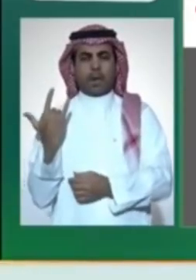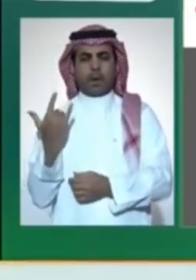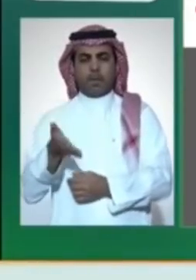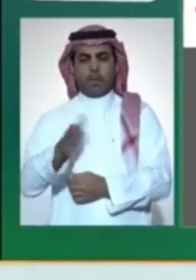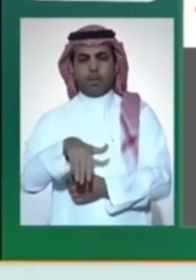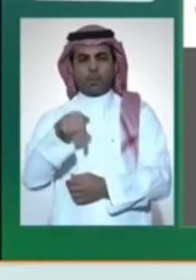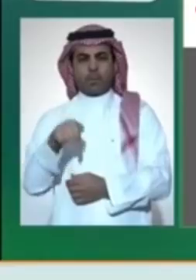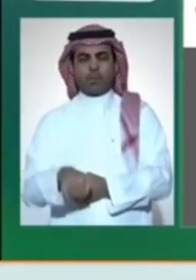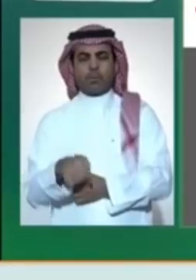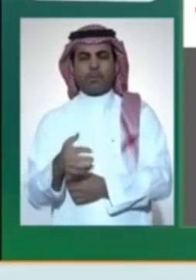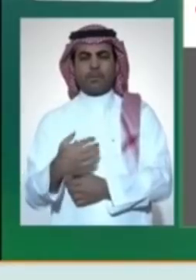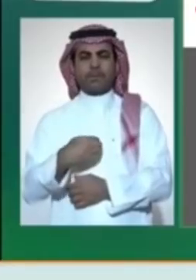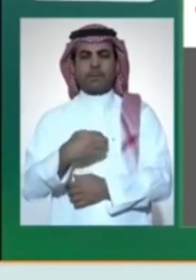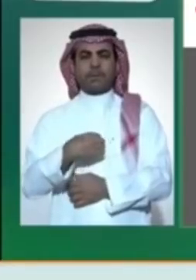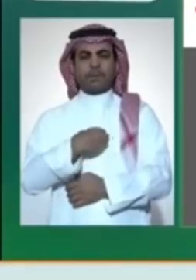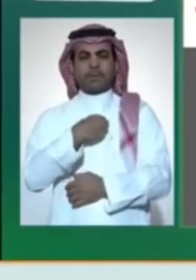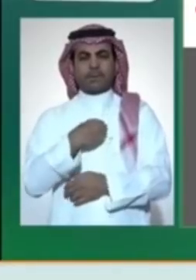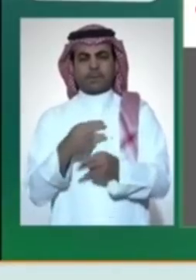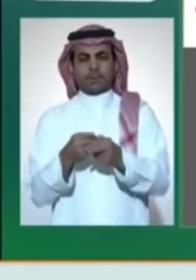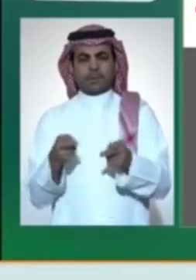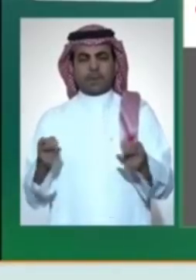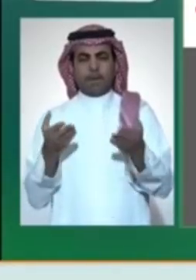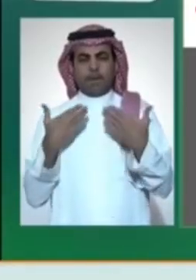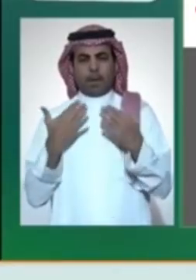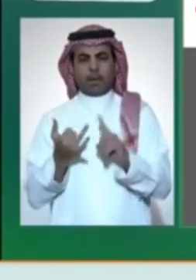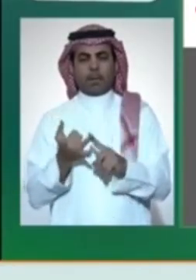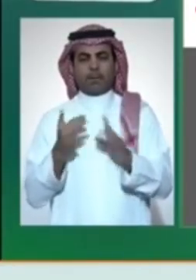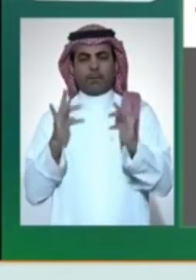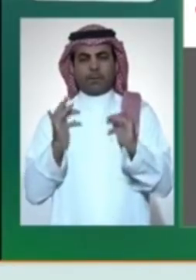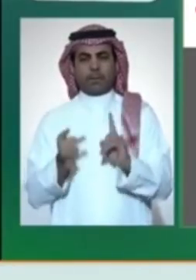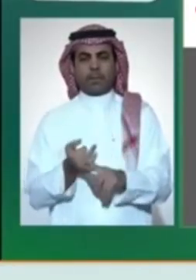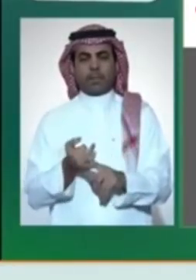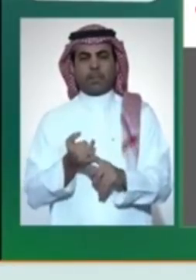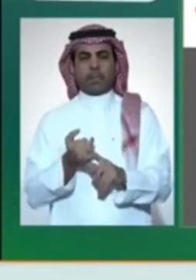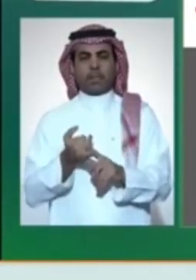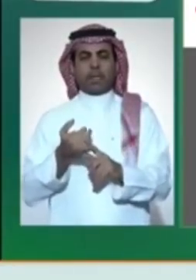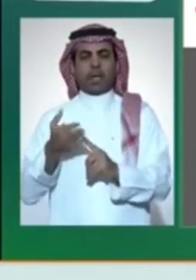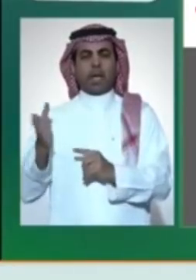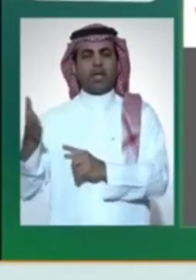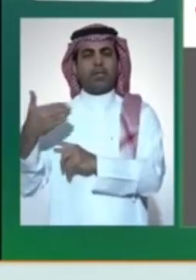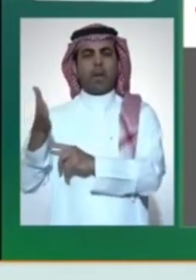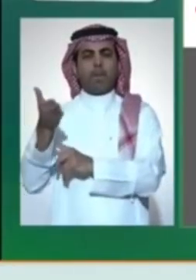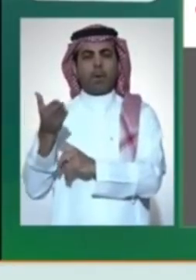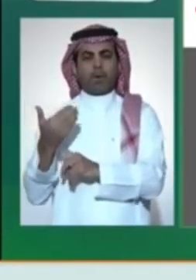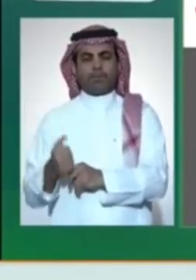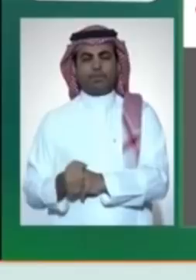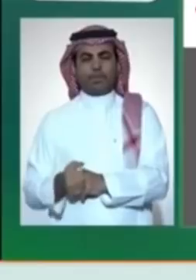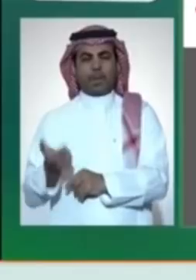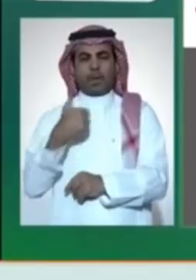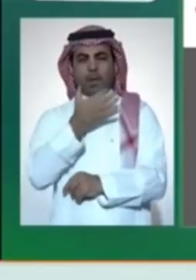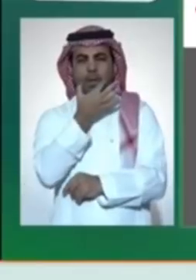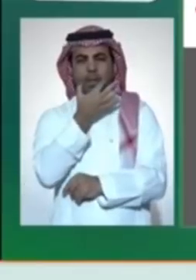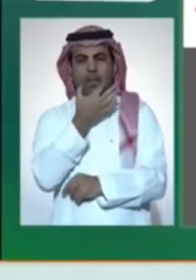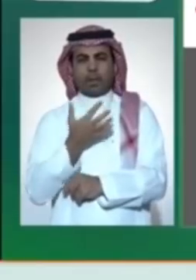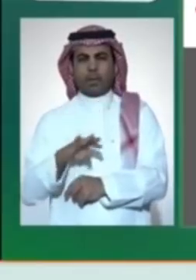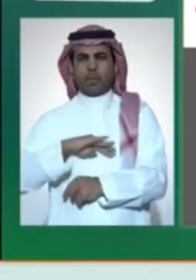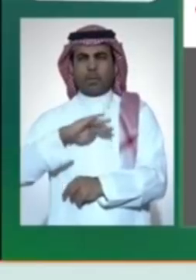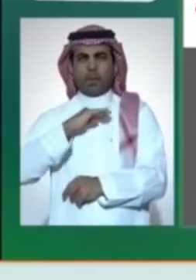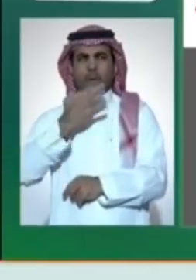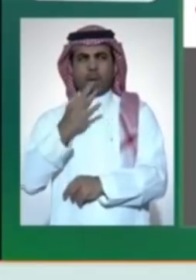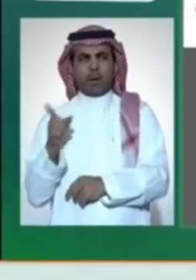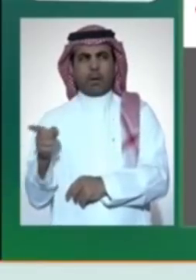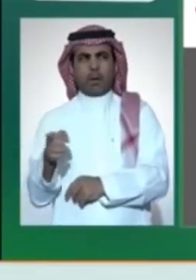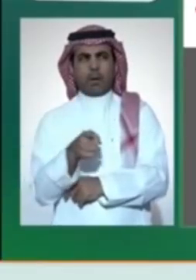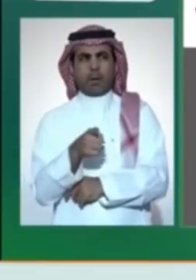حالات سجلت في جنسيات متعددة في مكة وجدة وينبع والرياض، وتراوحت الأعمار ما